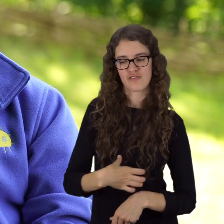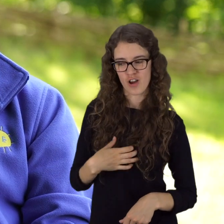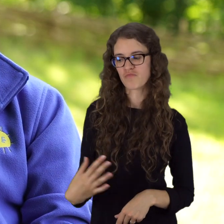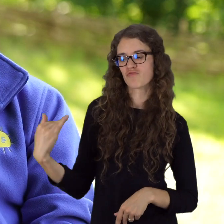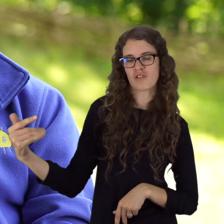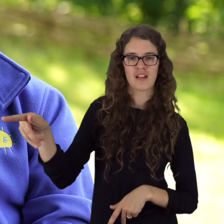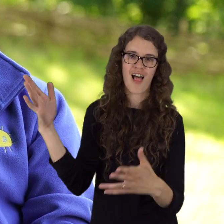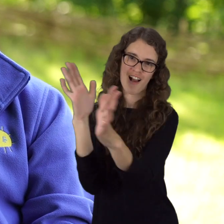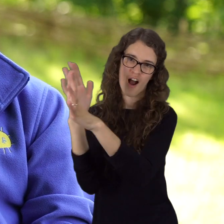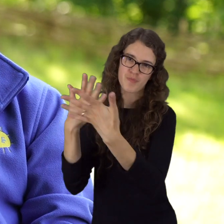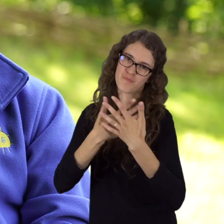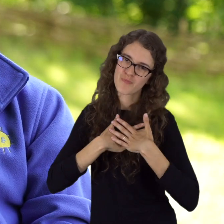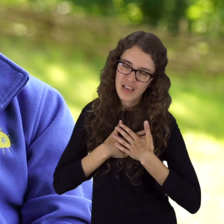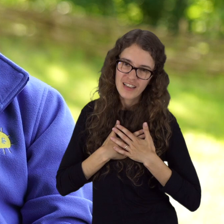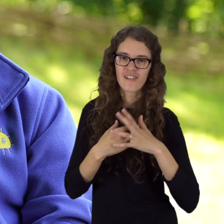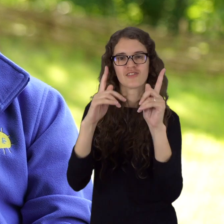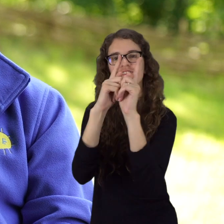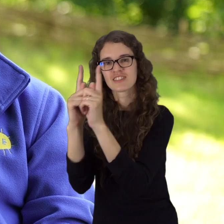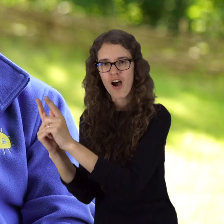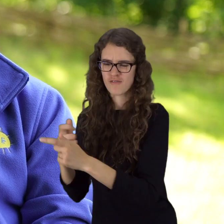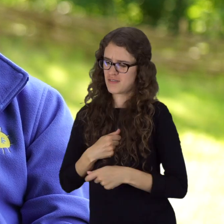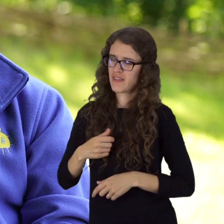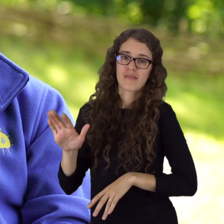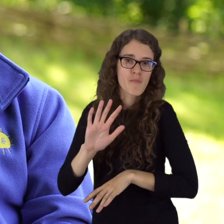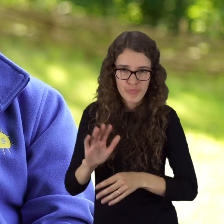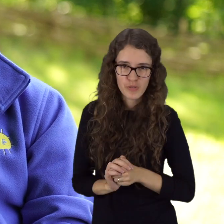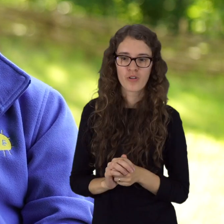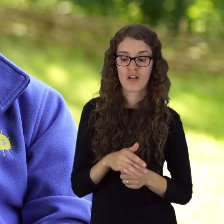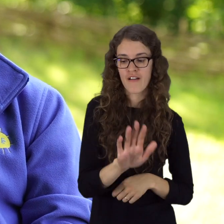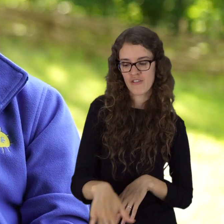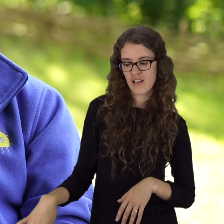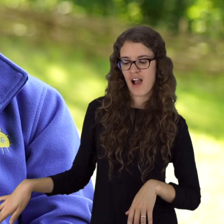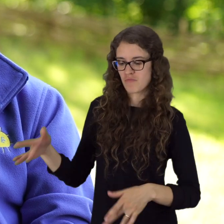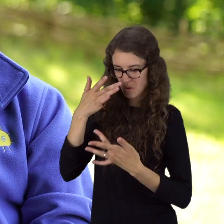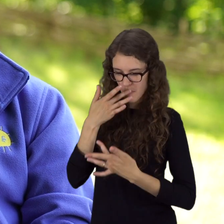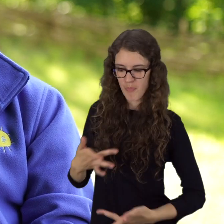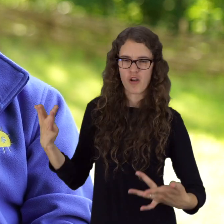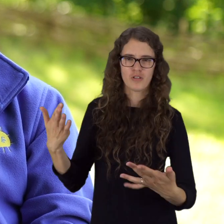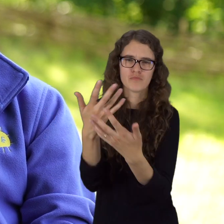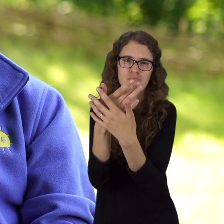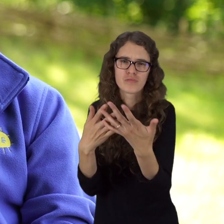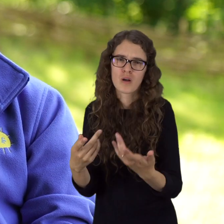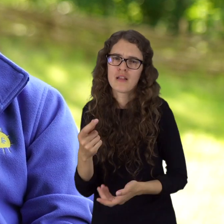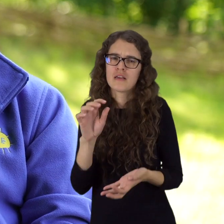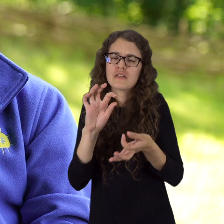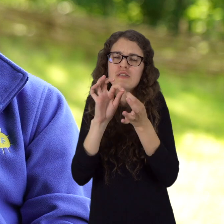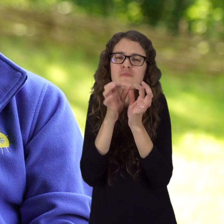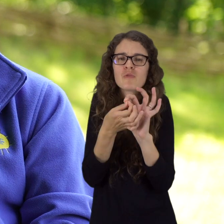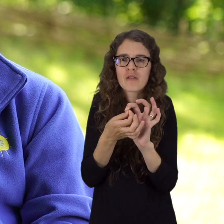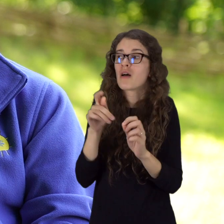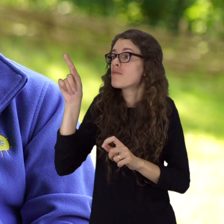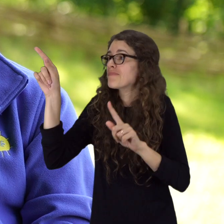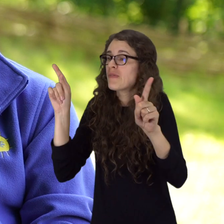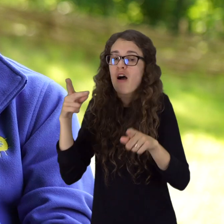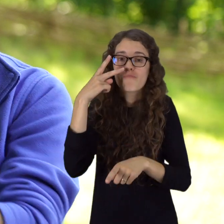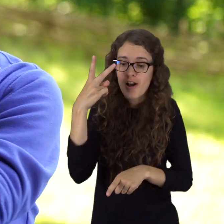dirba, tai aišku, kad jie mylėtų gamtą, kad jie jos nebijotų, kad jie ją tausotų, kad jie rodytų vaikam net ir